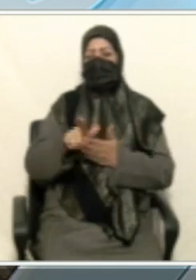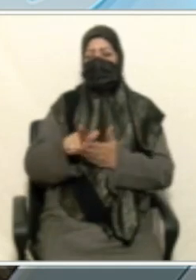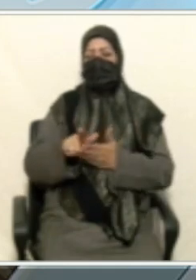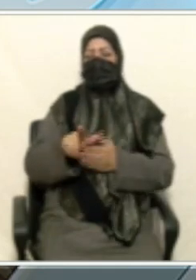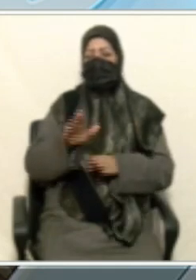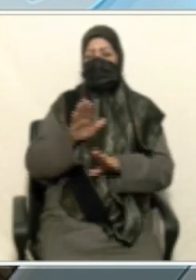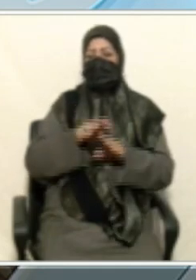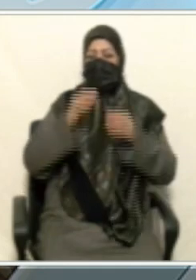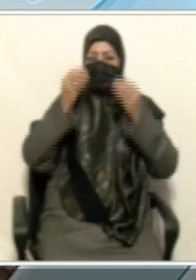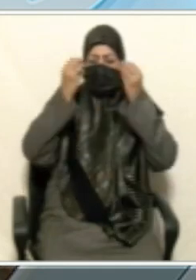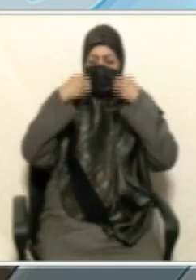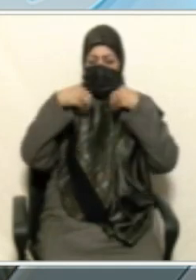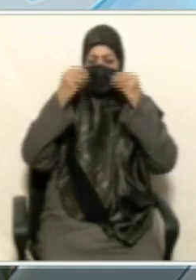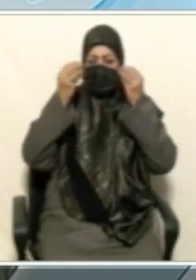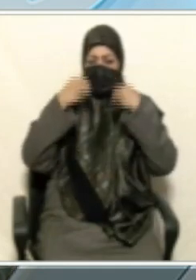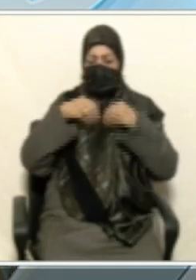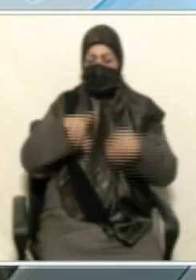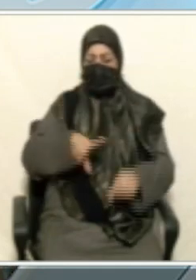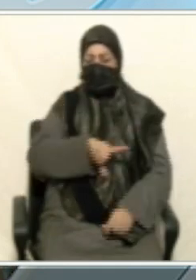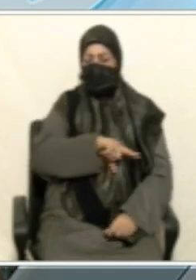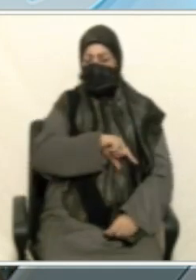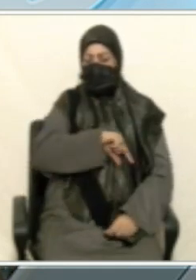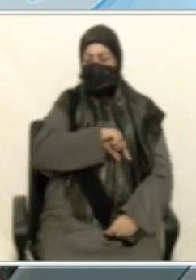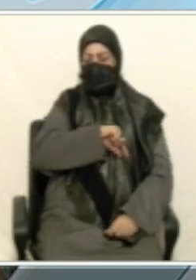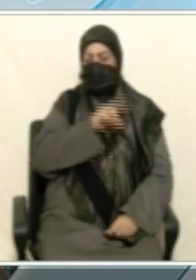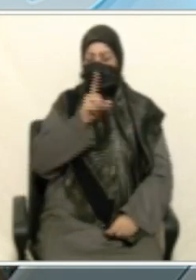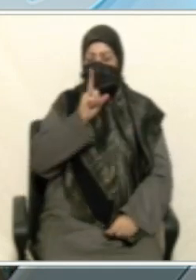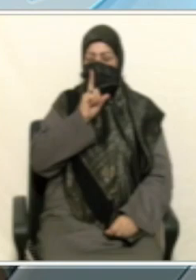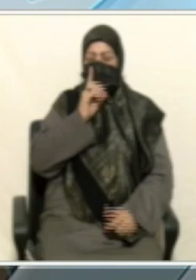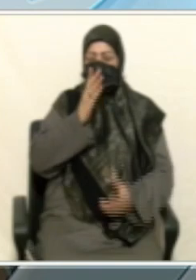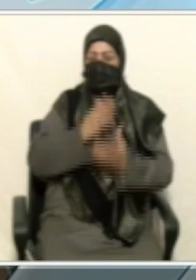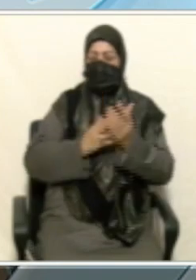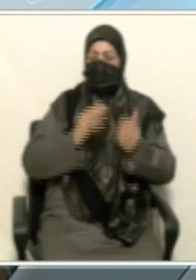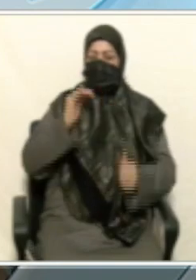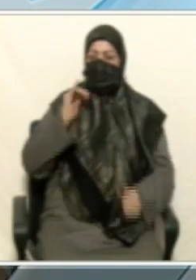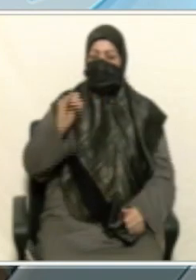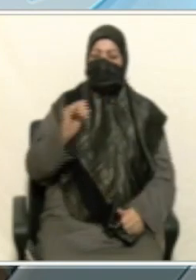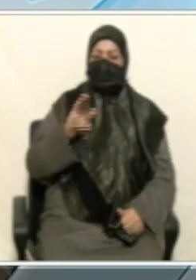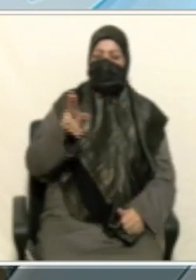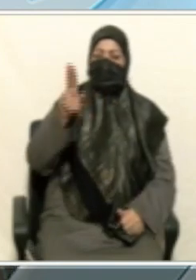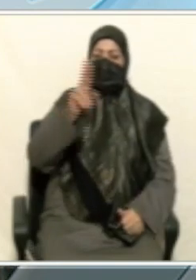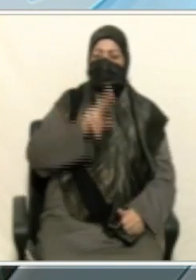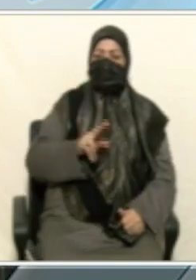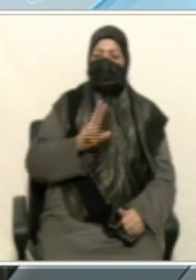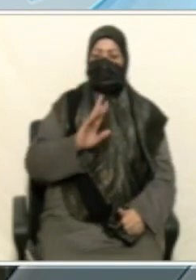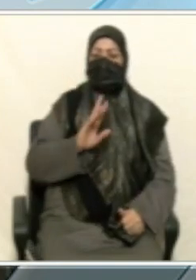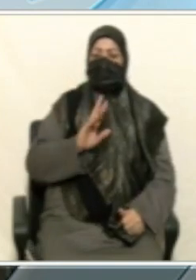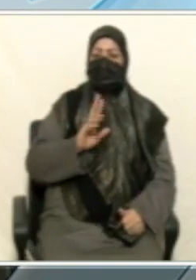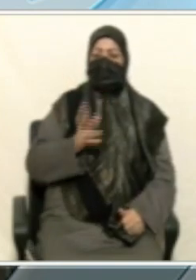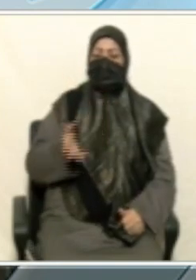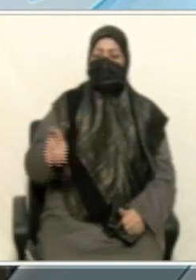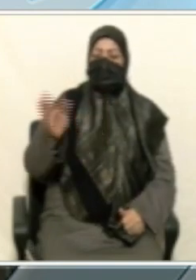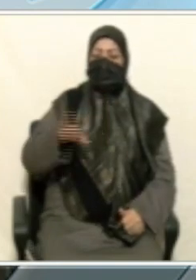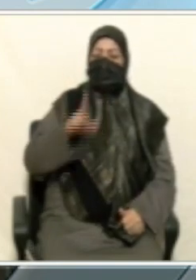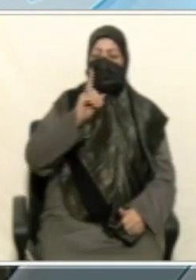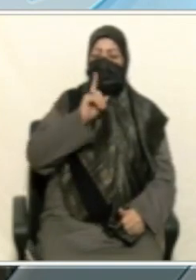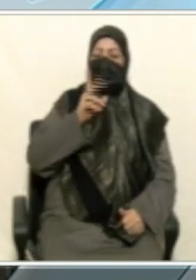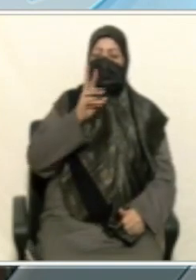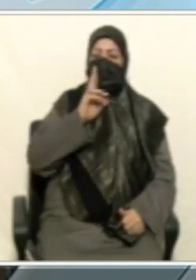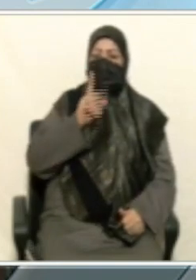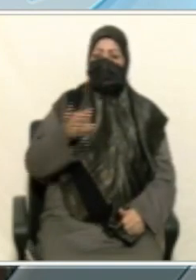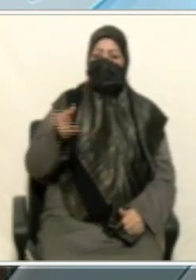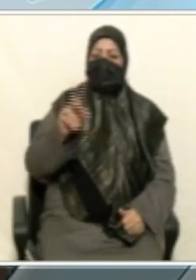أسكبتها. يسأل إدريس يقول: من عقهما ثم بعد موتهما جاءه شاهد العقل كما يقول الناس